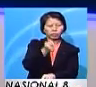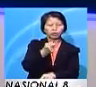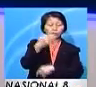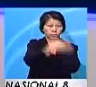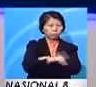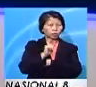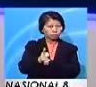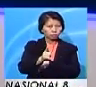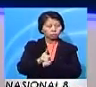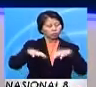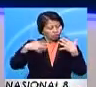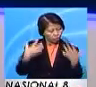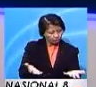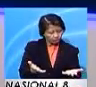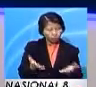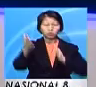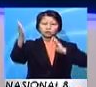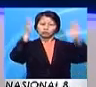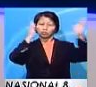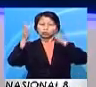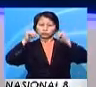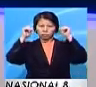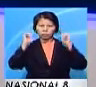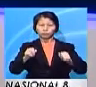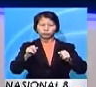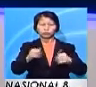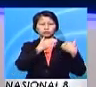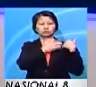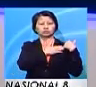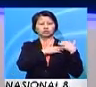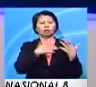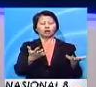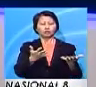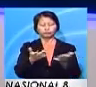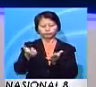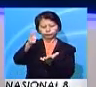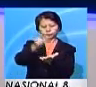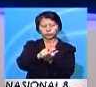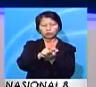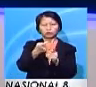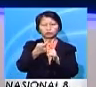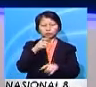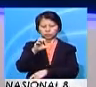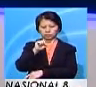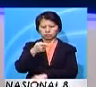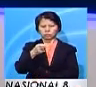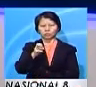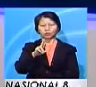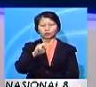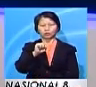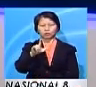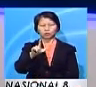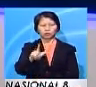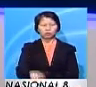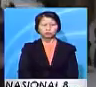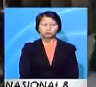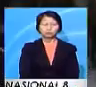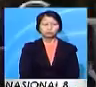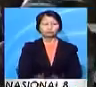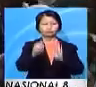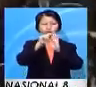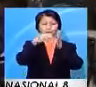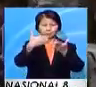Islam, bagaimanakah Malaysia boleh berperanan? Laporan wartawan Syarif Sarapudin.